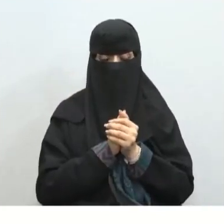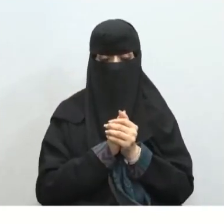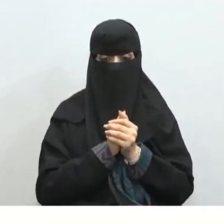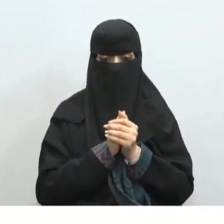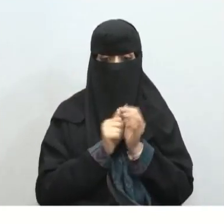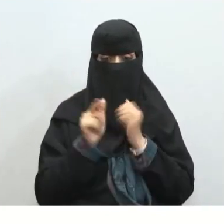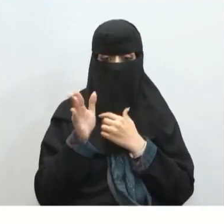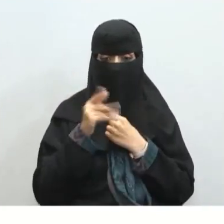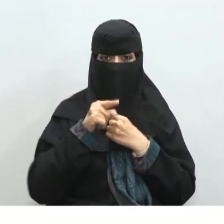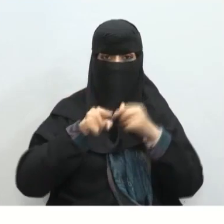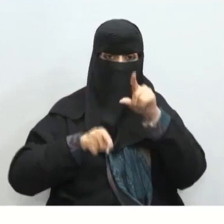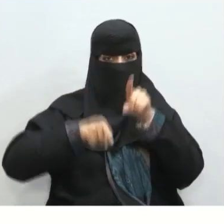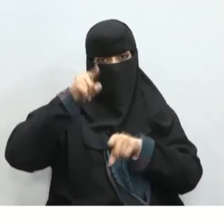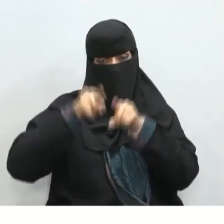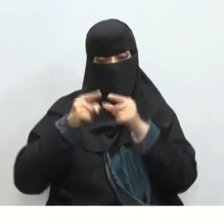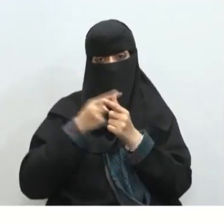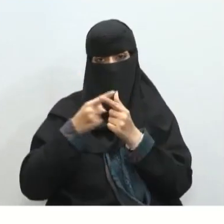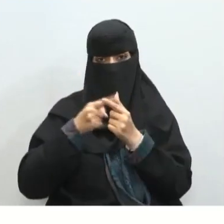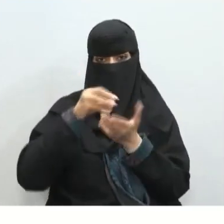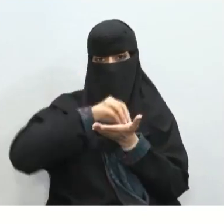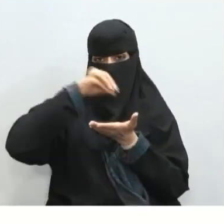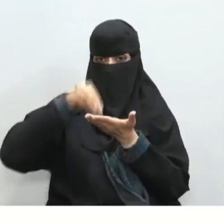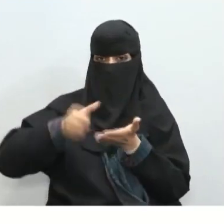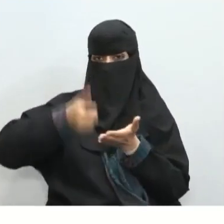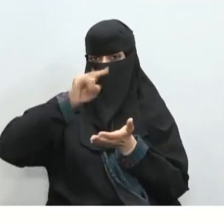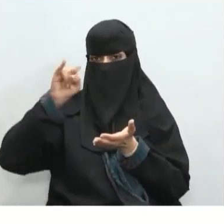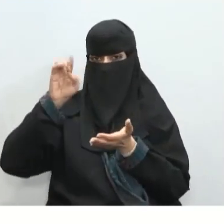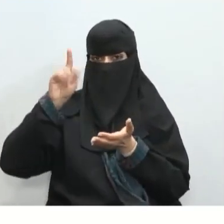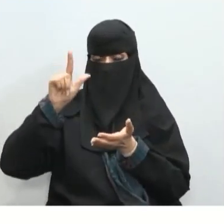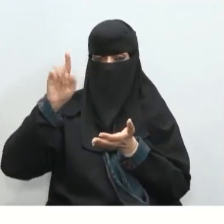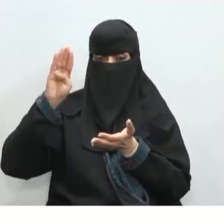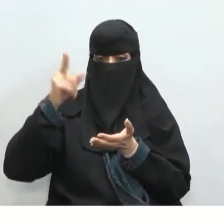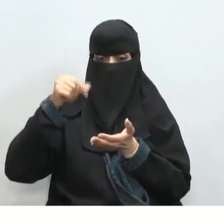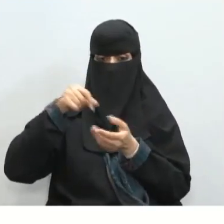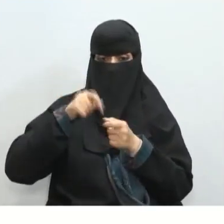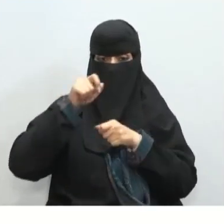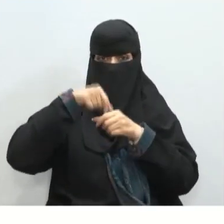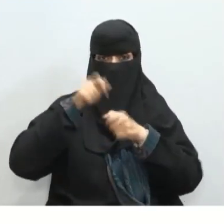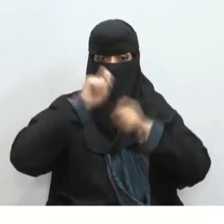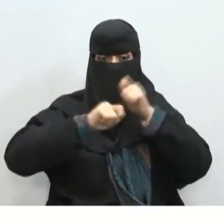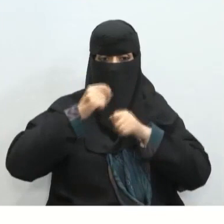هوائيه قارن وقارني بين نقل الالكترونات في عمليتي البناء الضوئي والتنفس